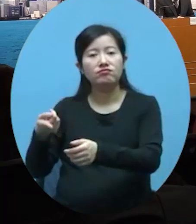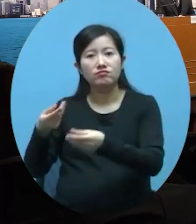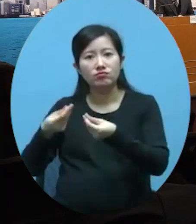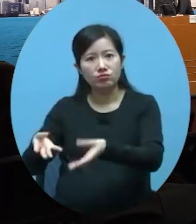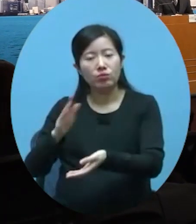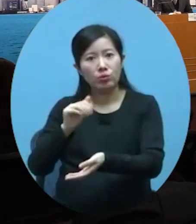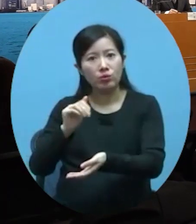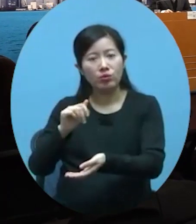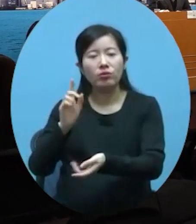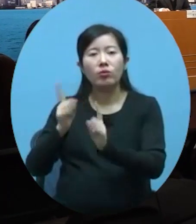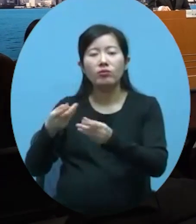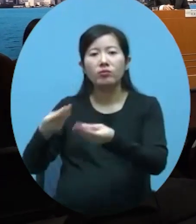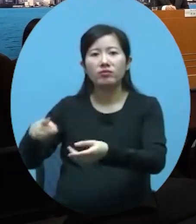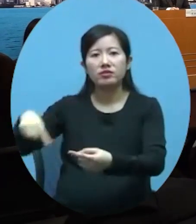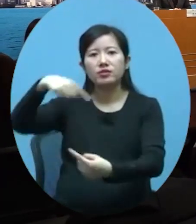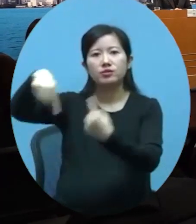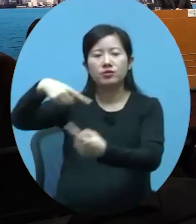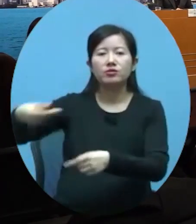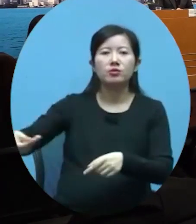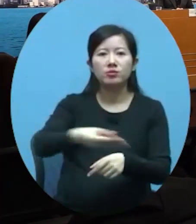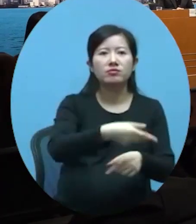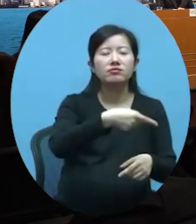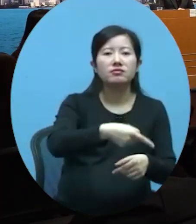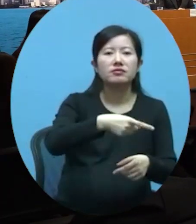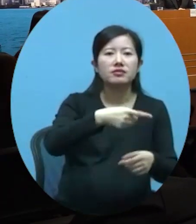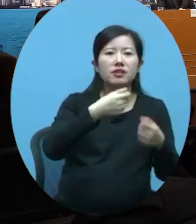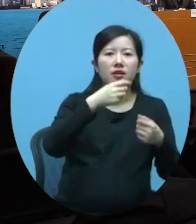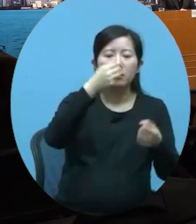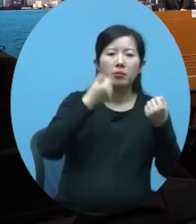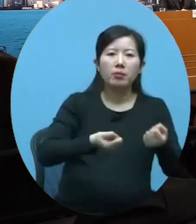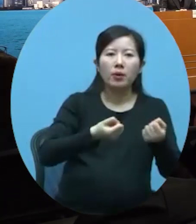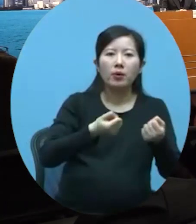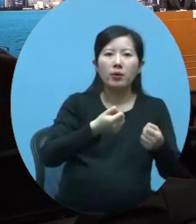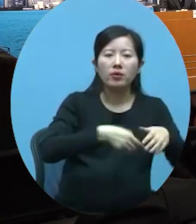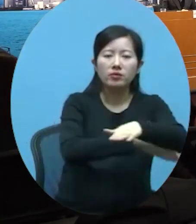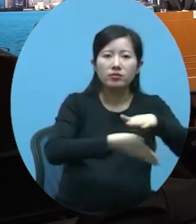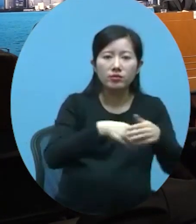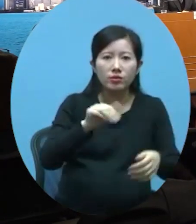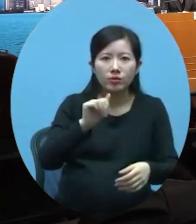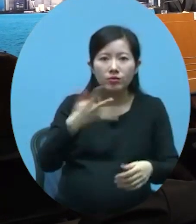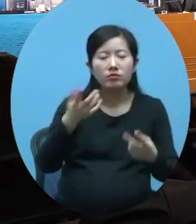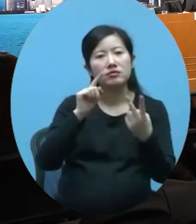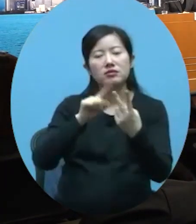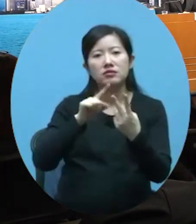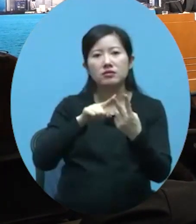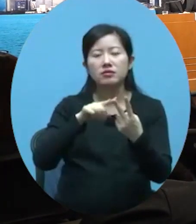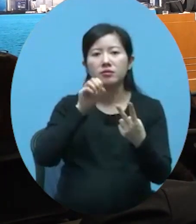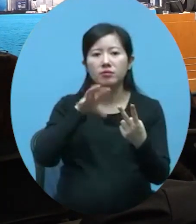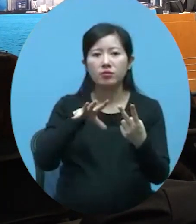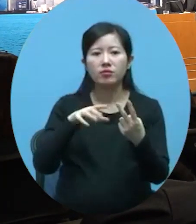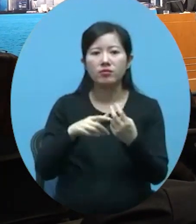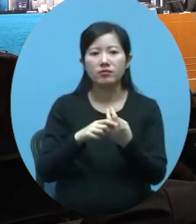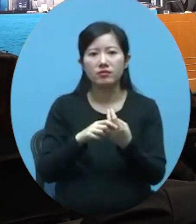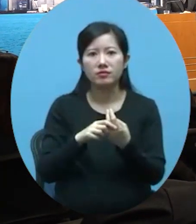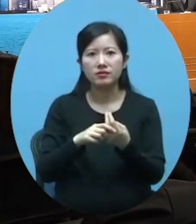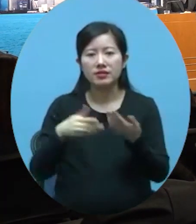被私家醫生轉介去G.O.P.C去做這個加強的測試然後第二個問題就是其實現在